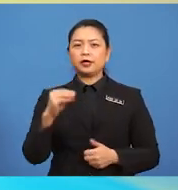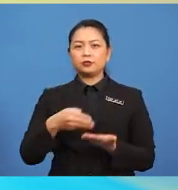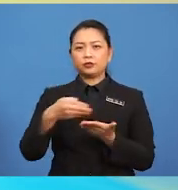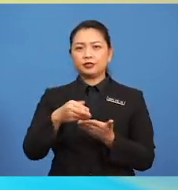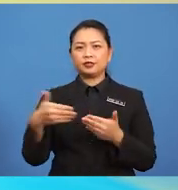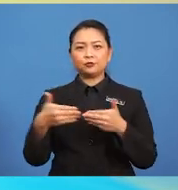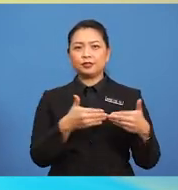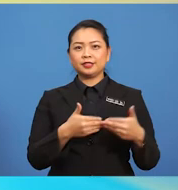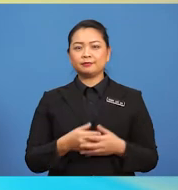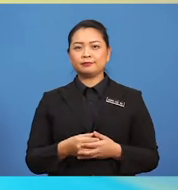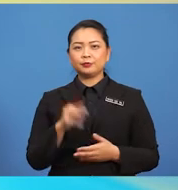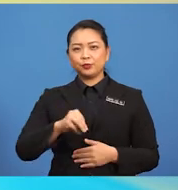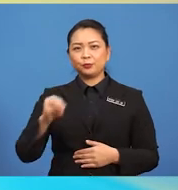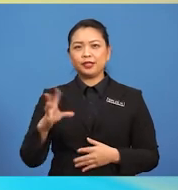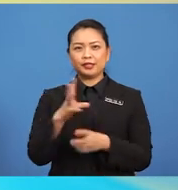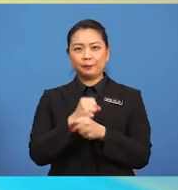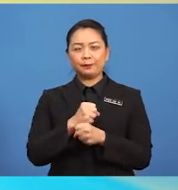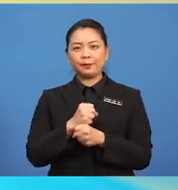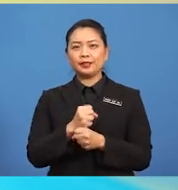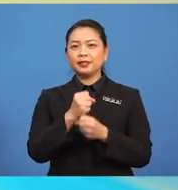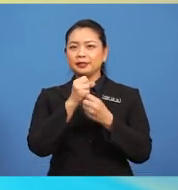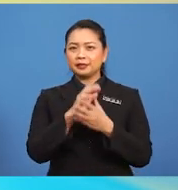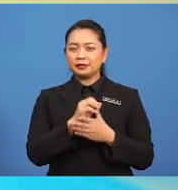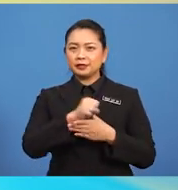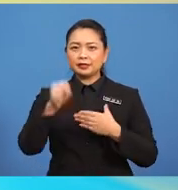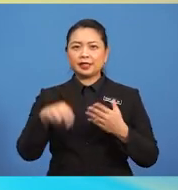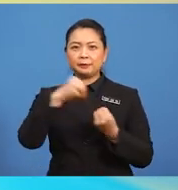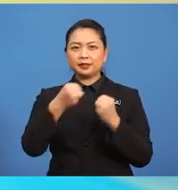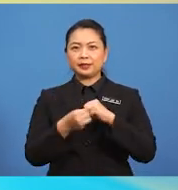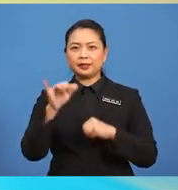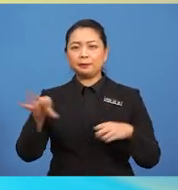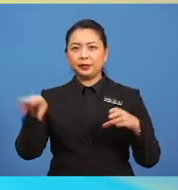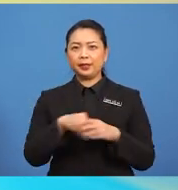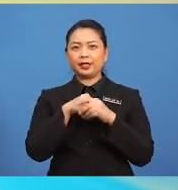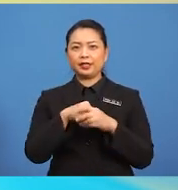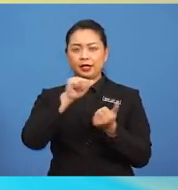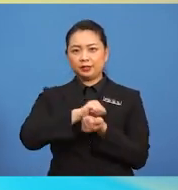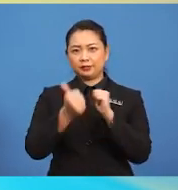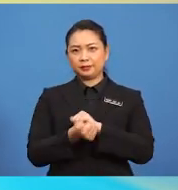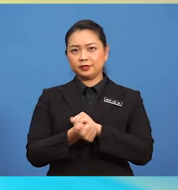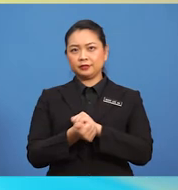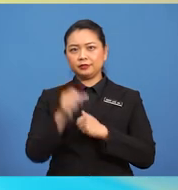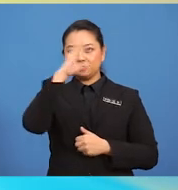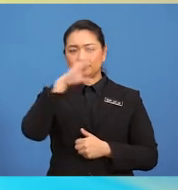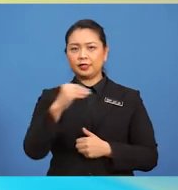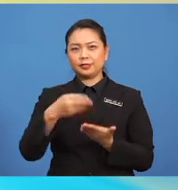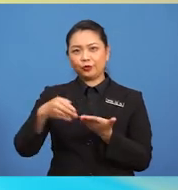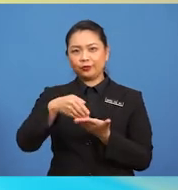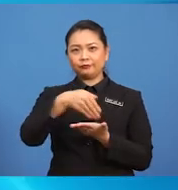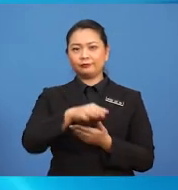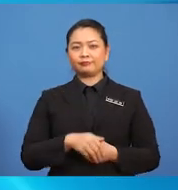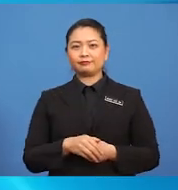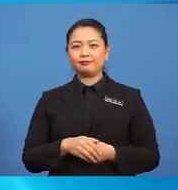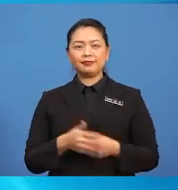sort. Seterusnya, murid-murid dapat menyelesaikan masalah yang melibatkan algoritma search dan